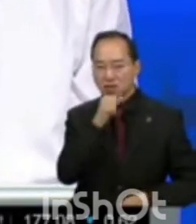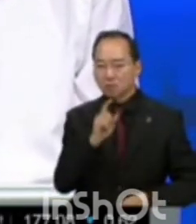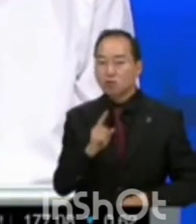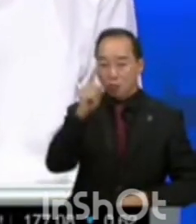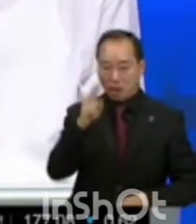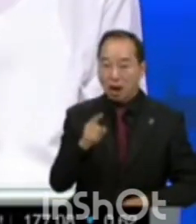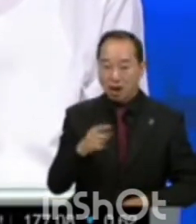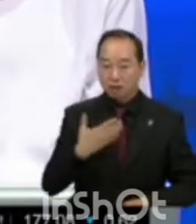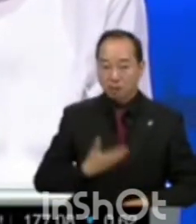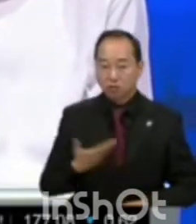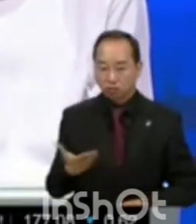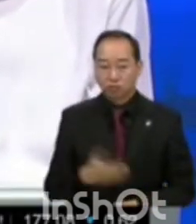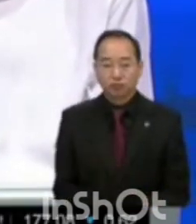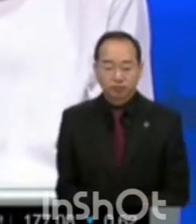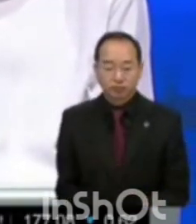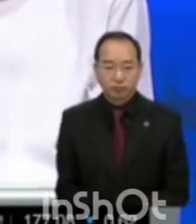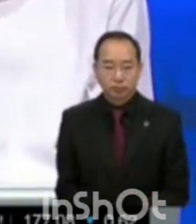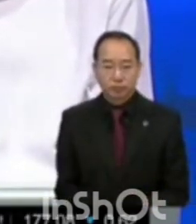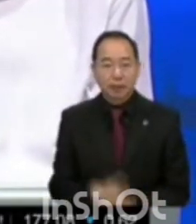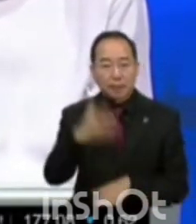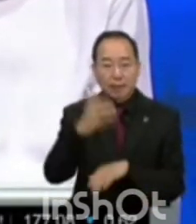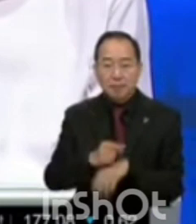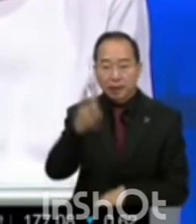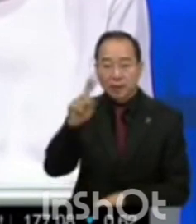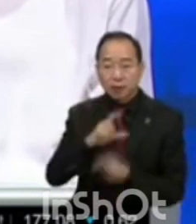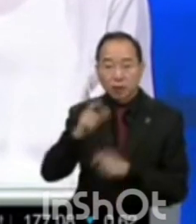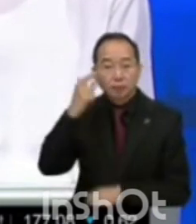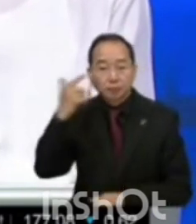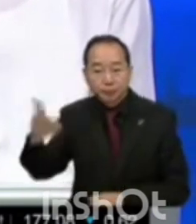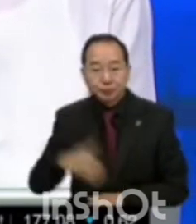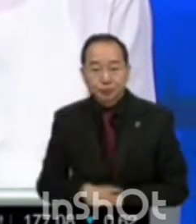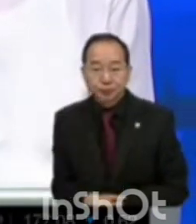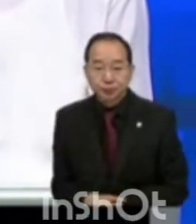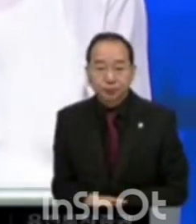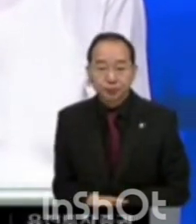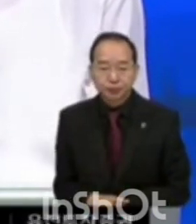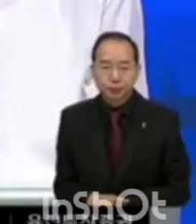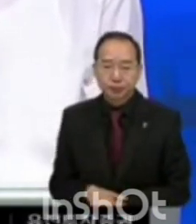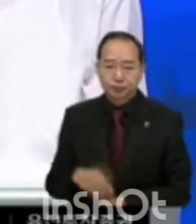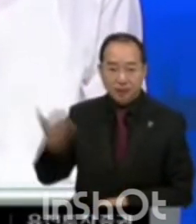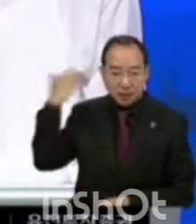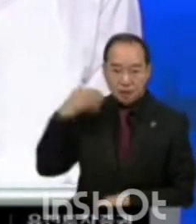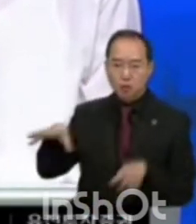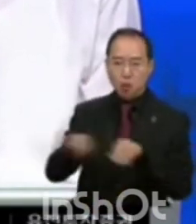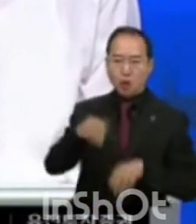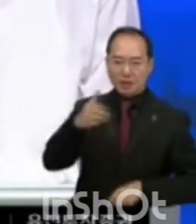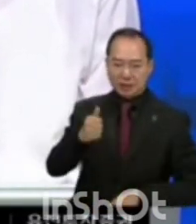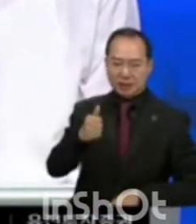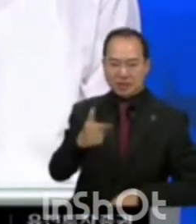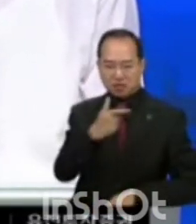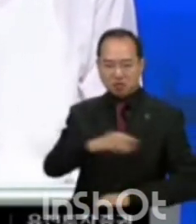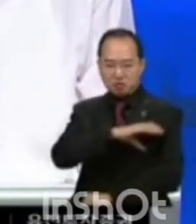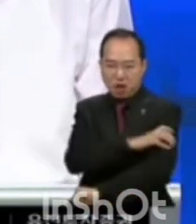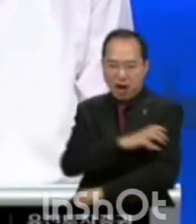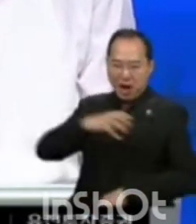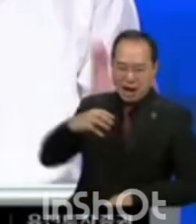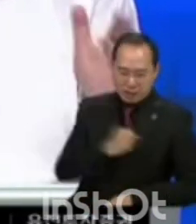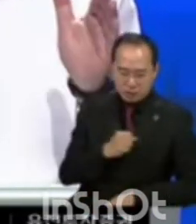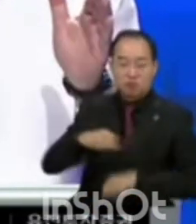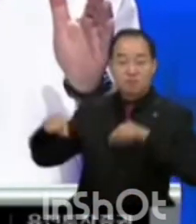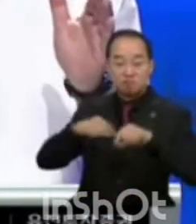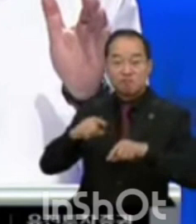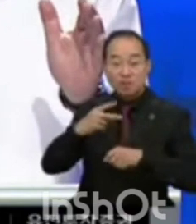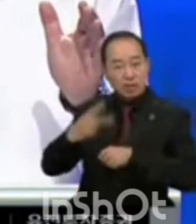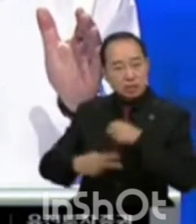드립니다. 제가 마지막으로 하나만 더 여쭤보겠습니다. 어쨌든 책임 총리로서 큰 권한도 가지고 계셨고 오랫동안